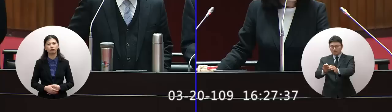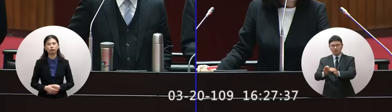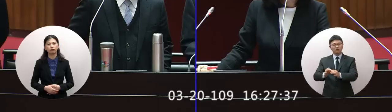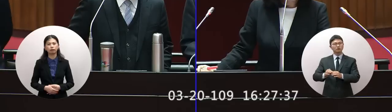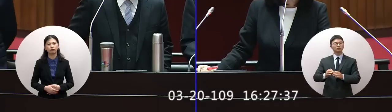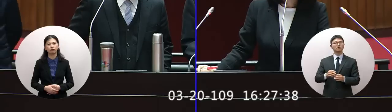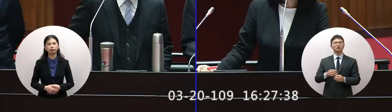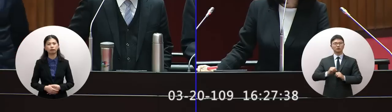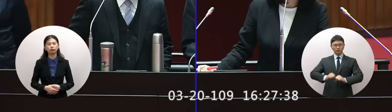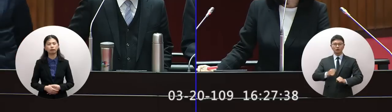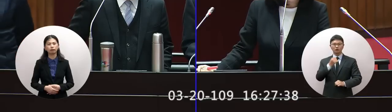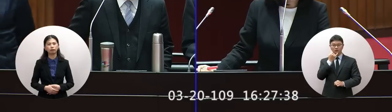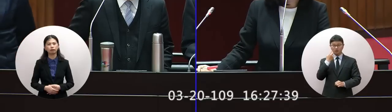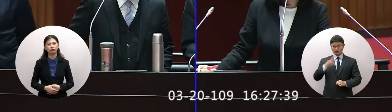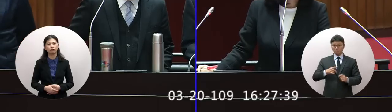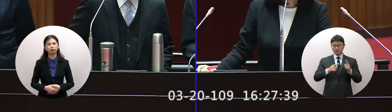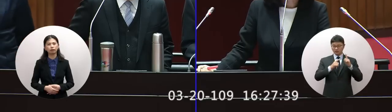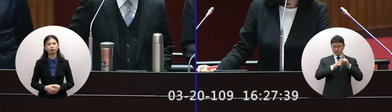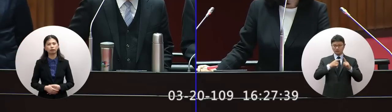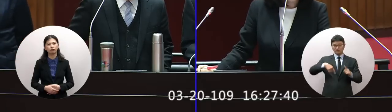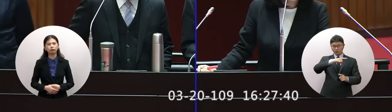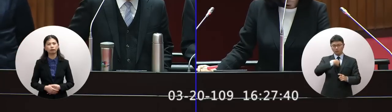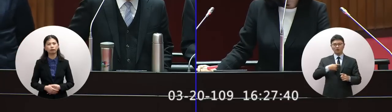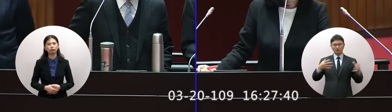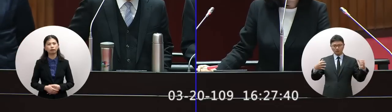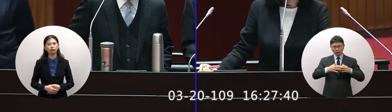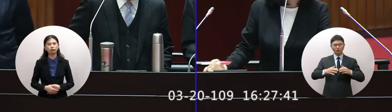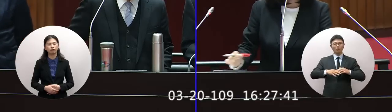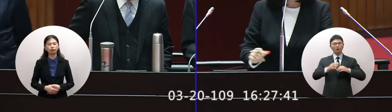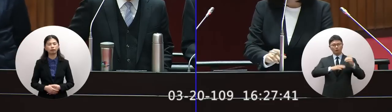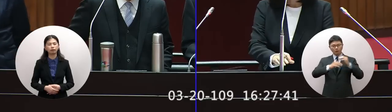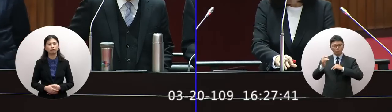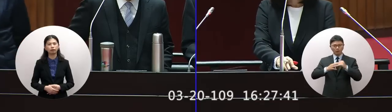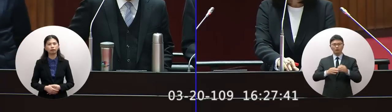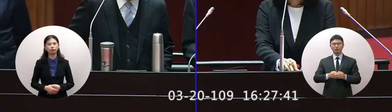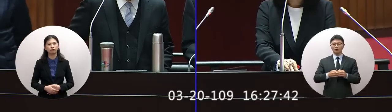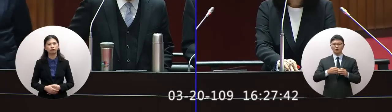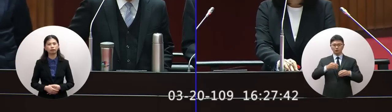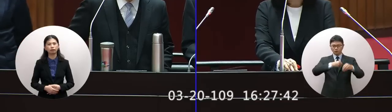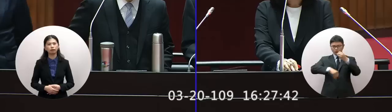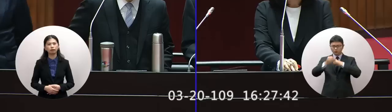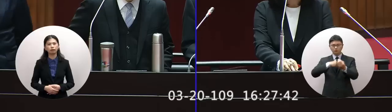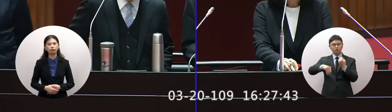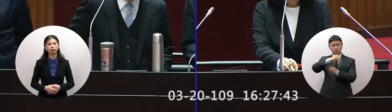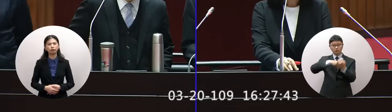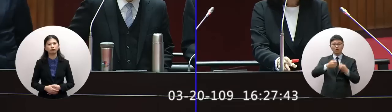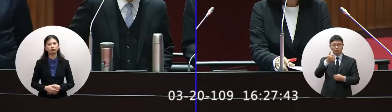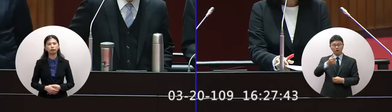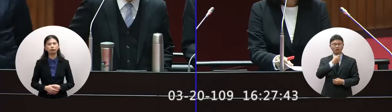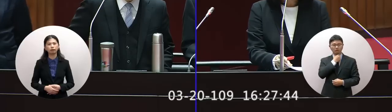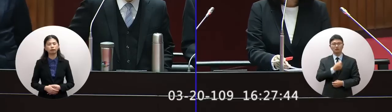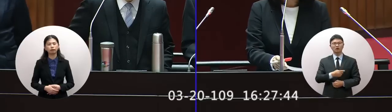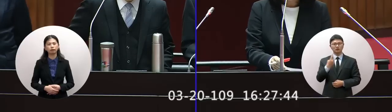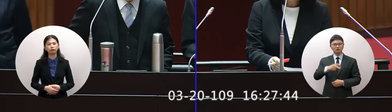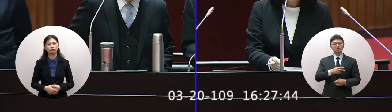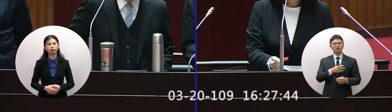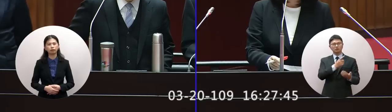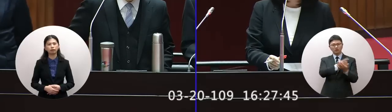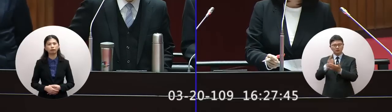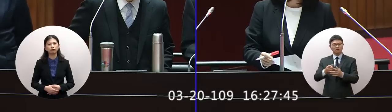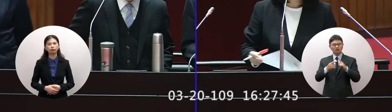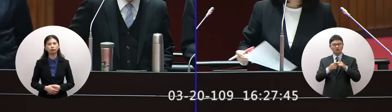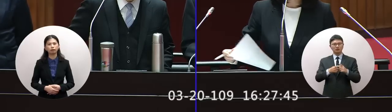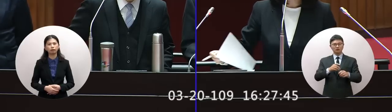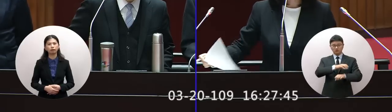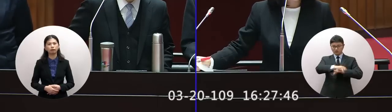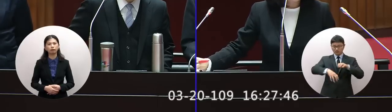使人类还有自然生态要达成共存共荣的正循环。他也鼓励每一个人要为营造良好的生活